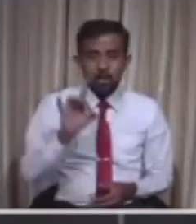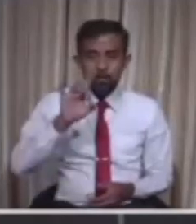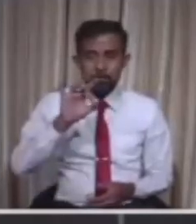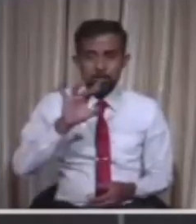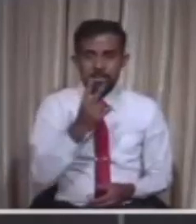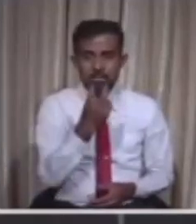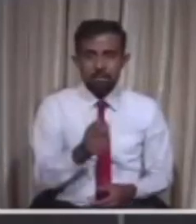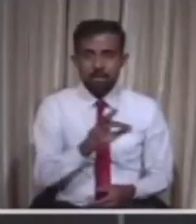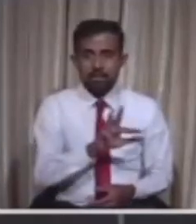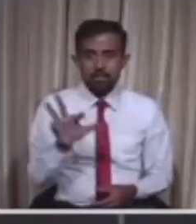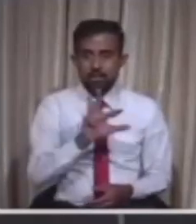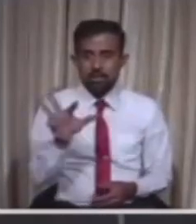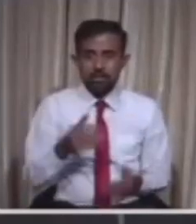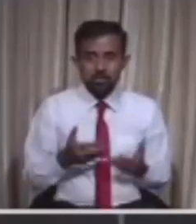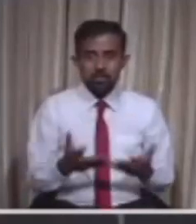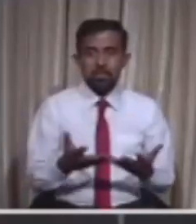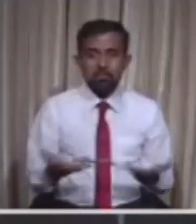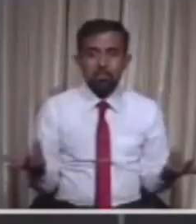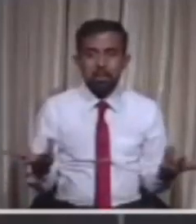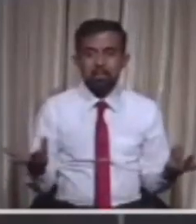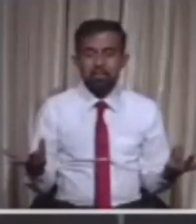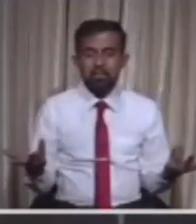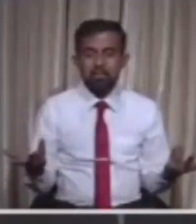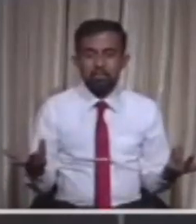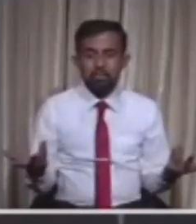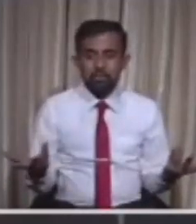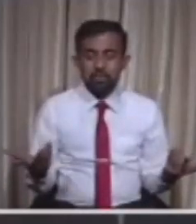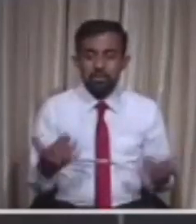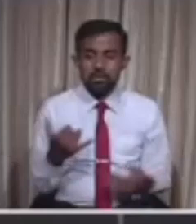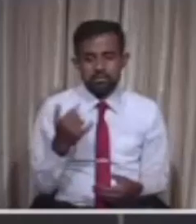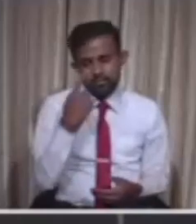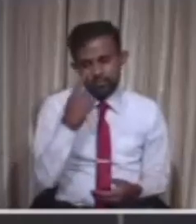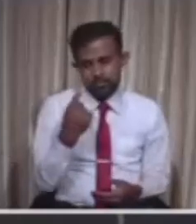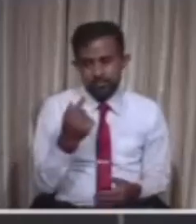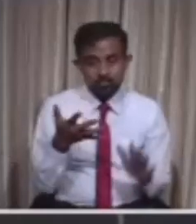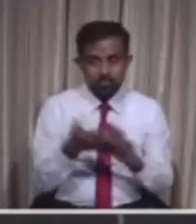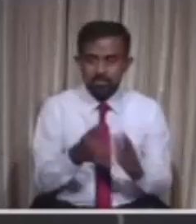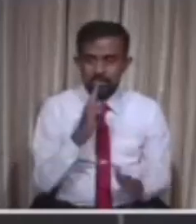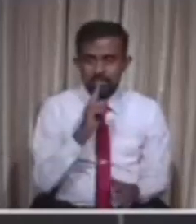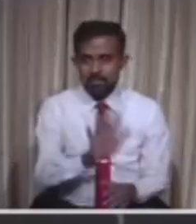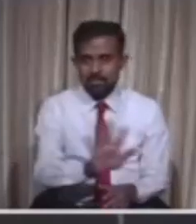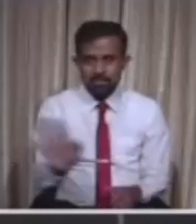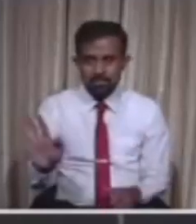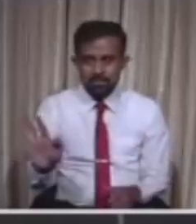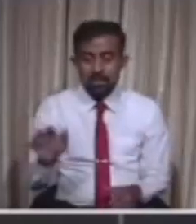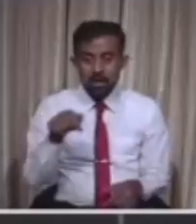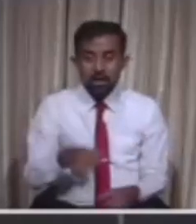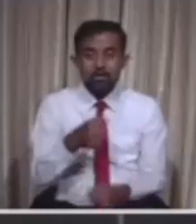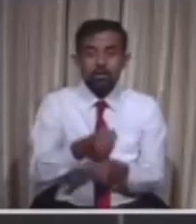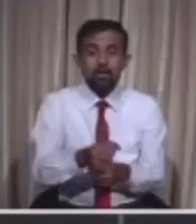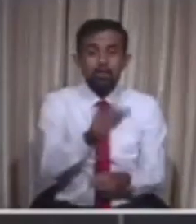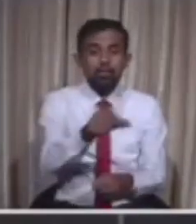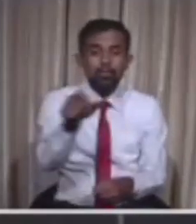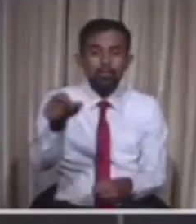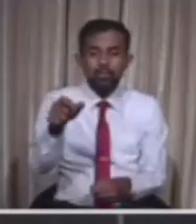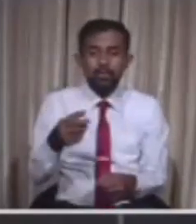2015-19 කාලෙදි අපිට මේක කරන්න බැරි වුණා ඇයි බැරි වුනේ සමාවෙන්න මම වැරද්දක් කියනවා නෙමෙයි අද ආණ්ඩුවේ ඉන්න කට්ටිය